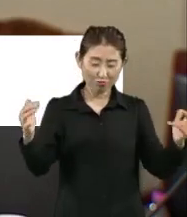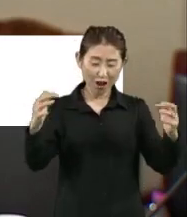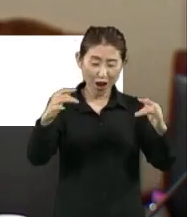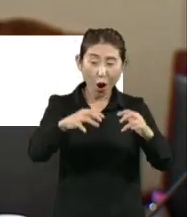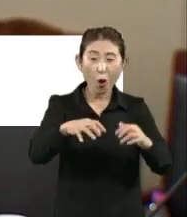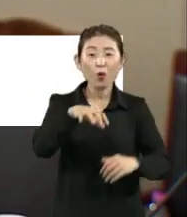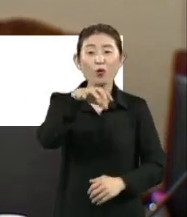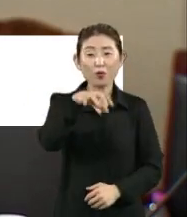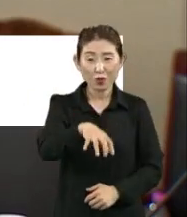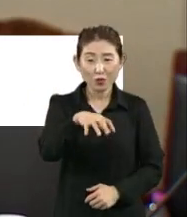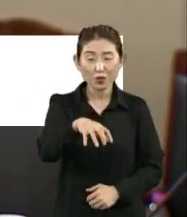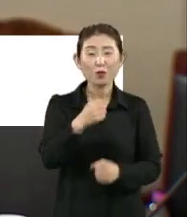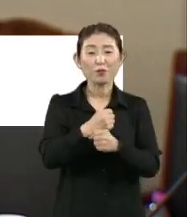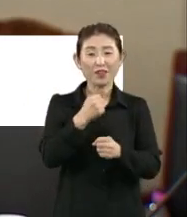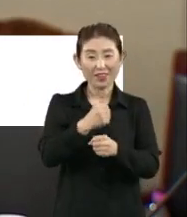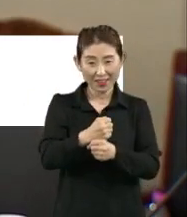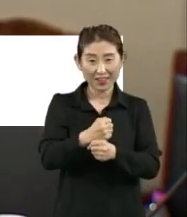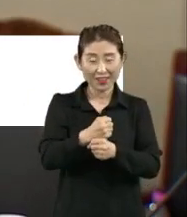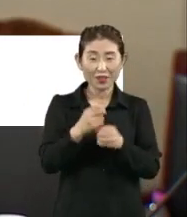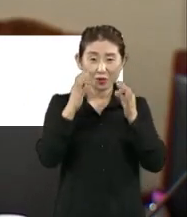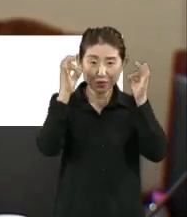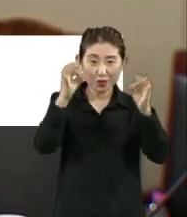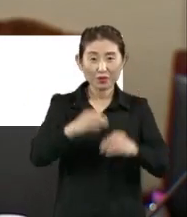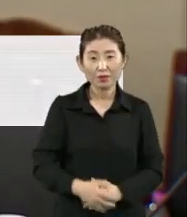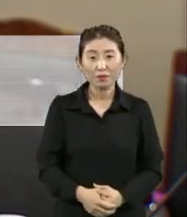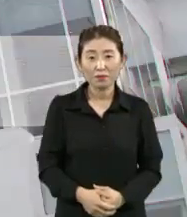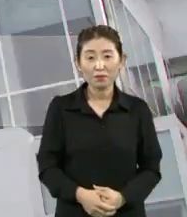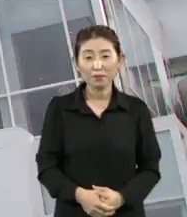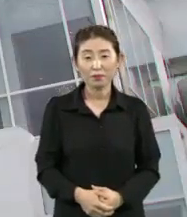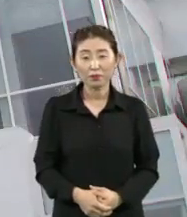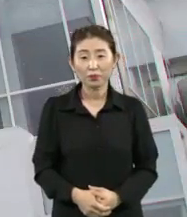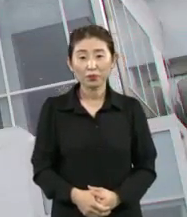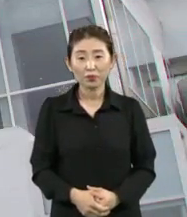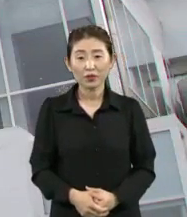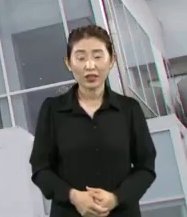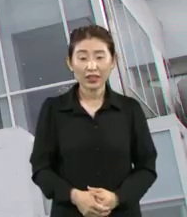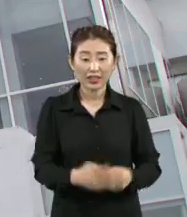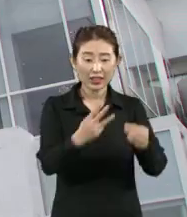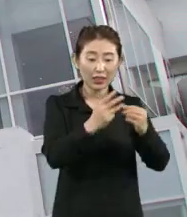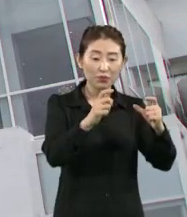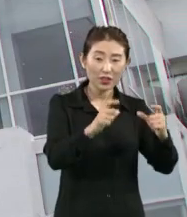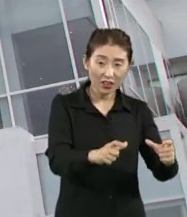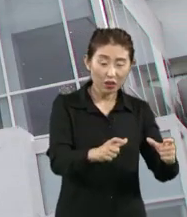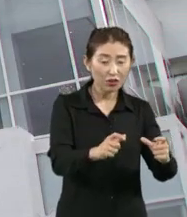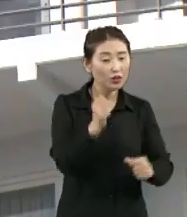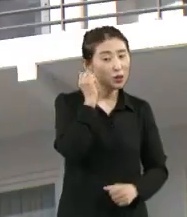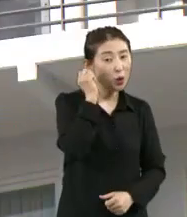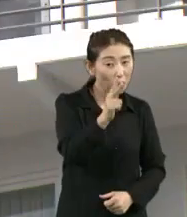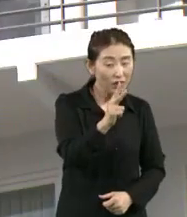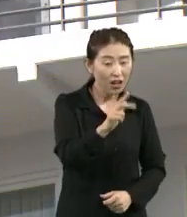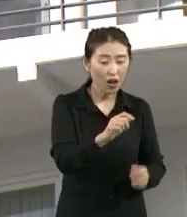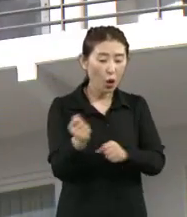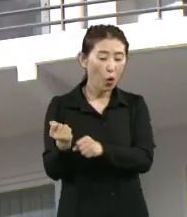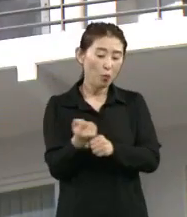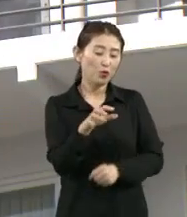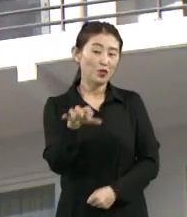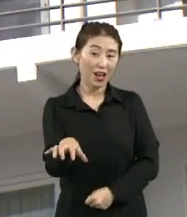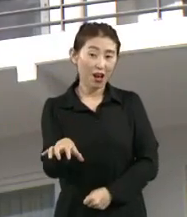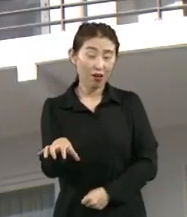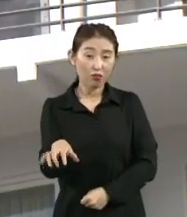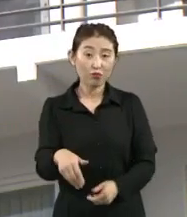명성을 가질 수 있는 관광지로 만들도록 최선을 다하겠습니다. 3사 지구는 생활 숙박 시설과 골프장으로 각각